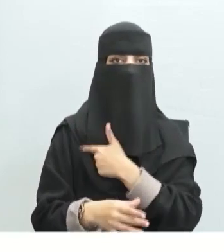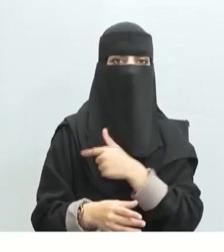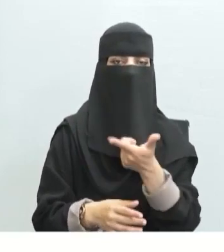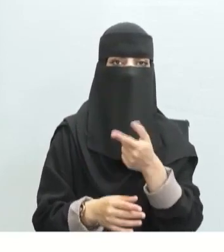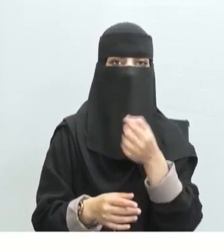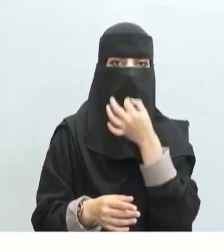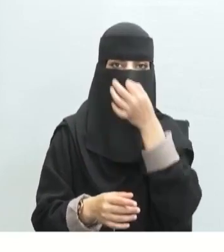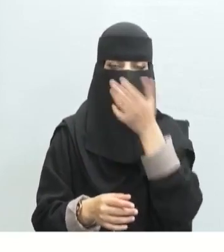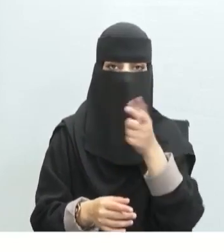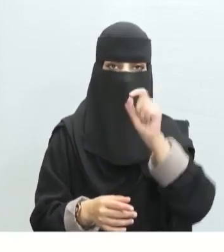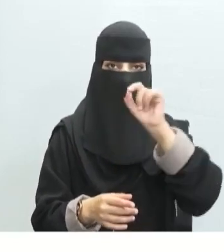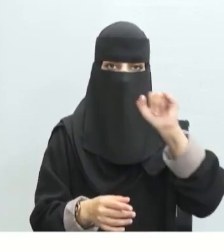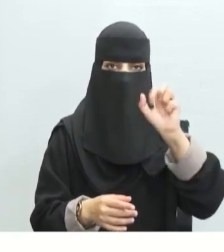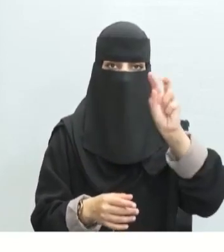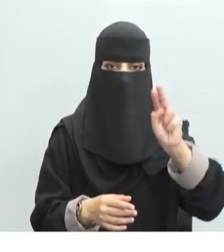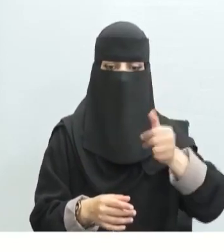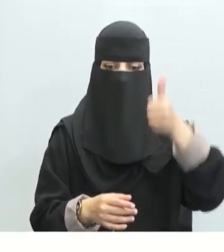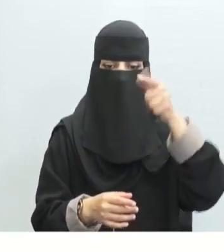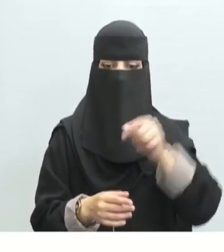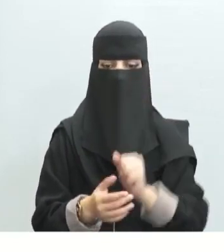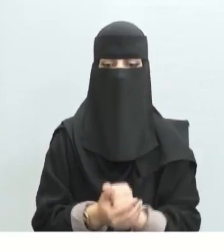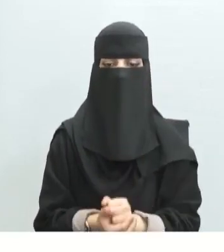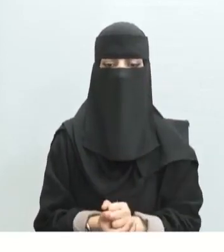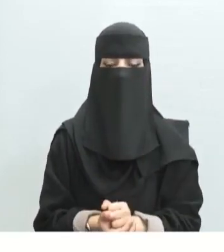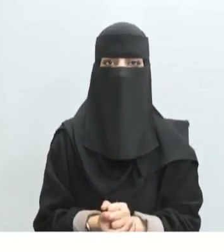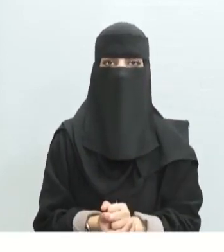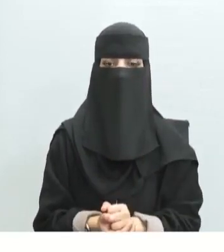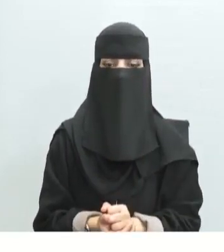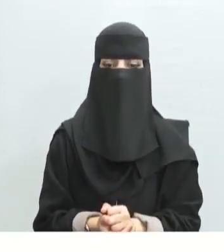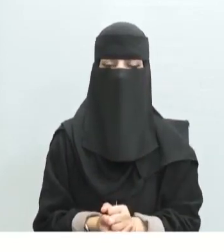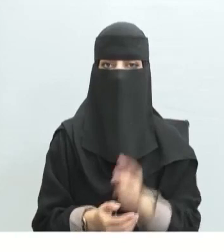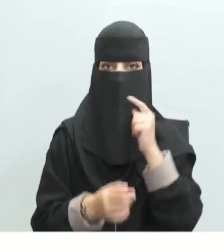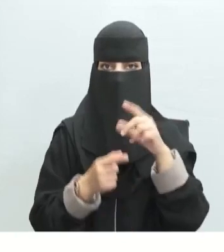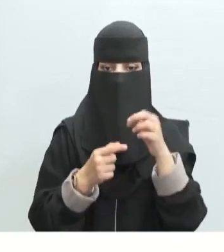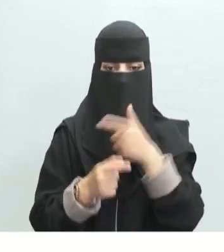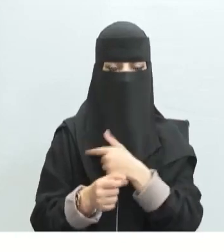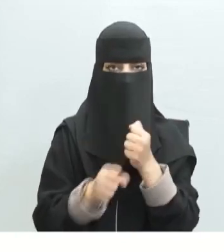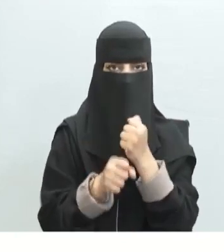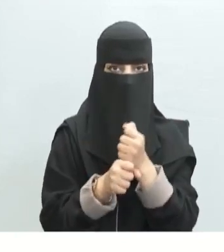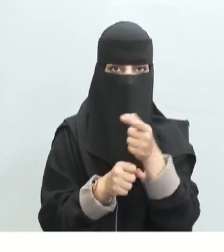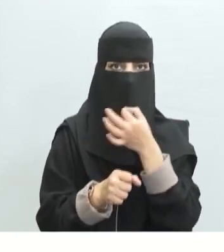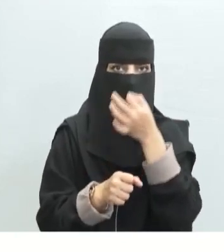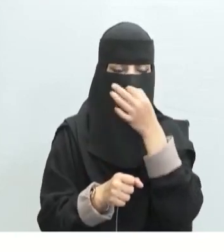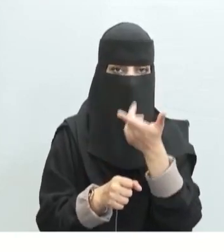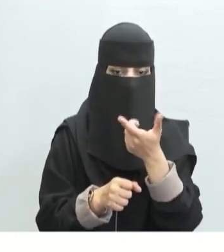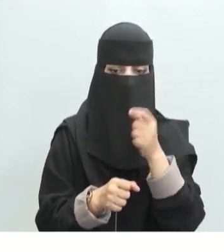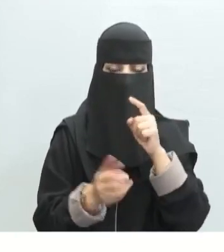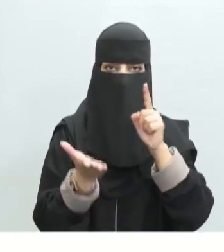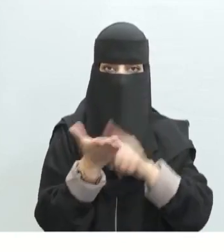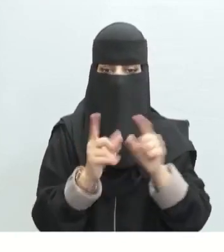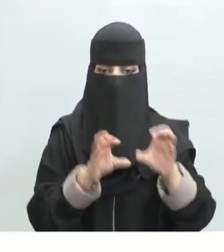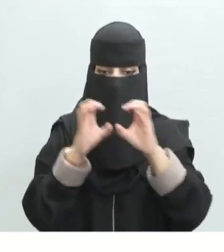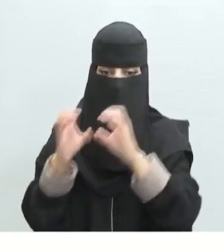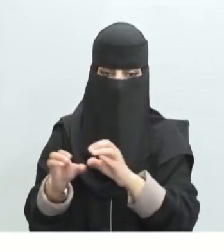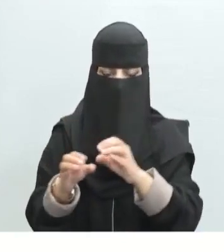يتا هذه نعني فيها زاويه او قياس زاويه فبالتالي تستعمل الرمز يتا للدلاله على قياس